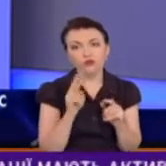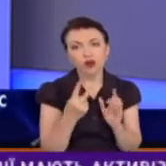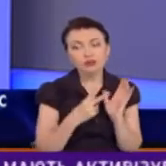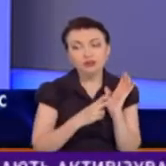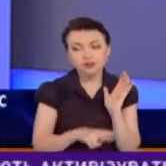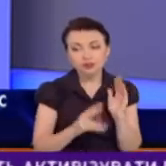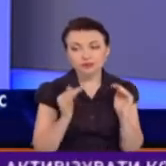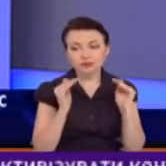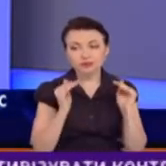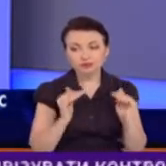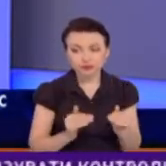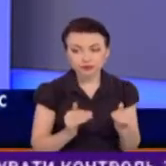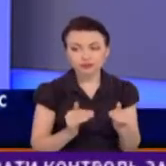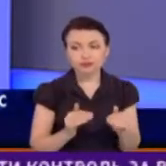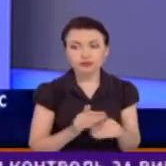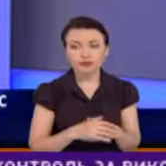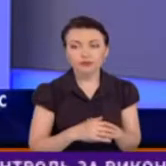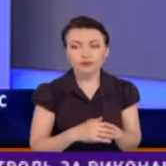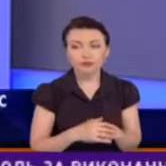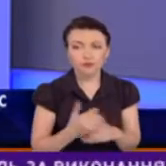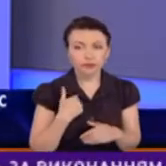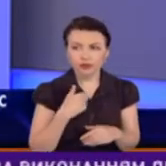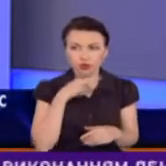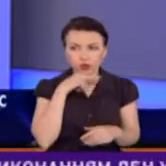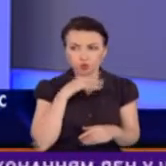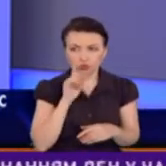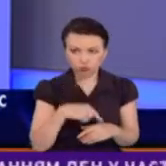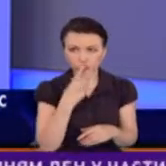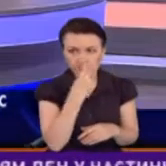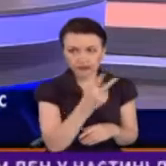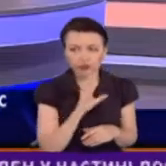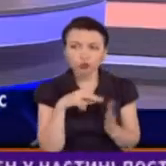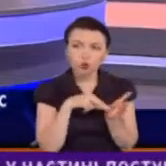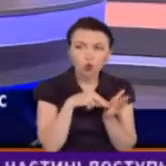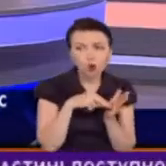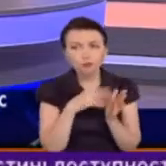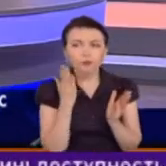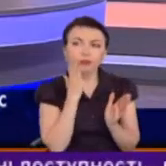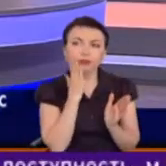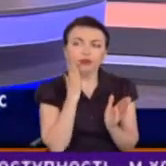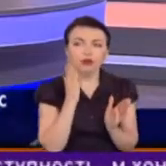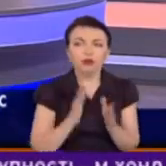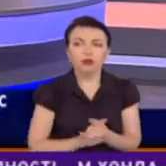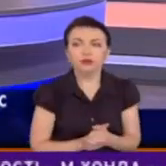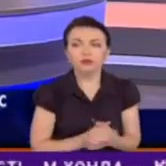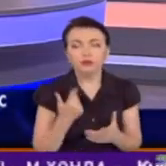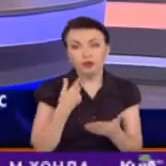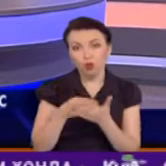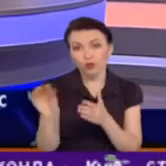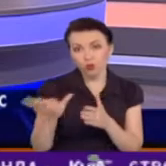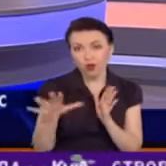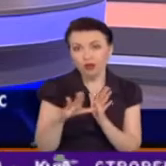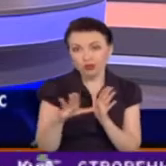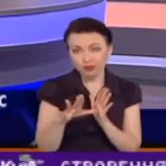ринок, ДТЕК продає то по 4. То я ж не дурний, теж ж буду туди дивитися, мені ж треба ж... Зрозуміло, я купила